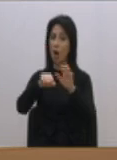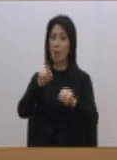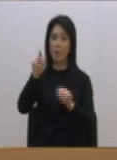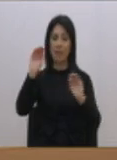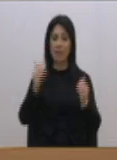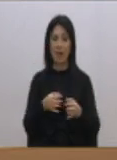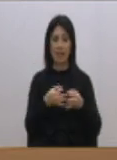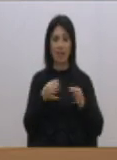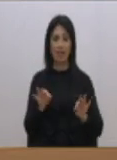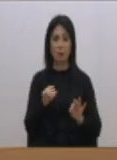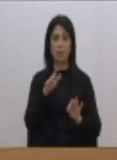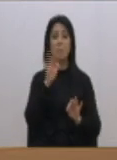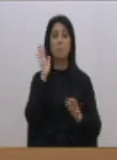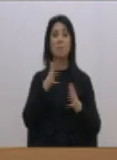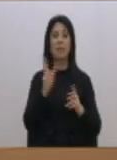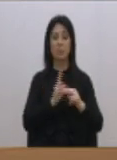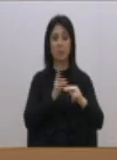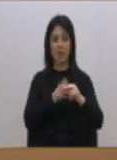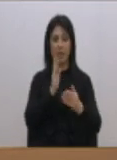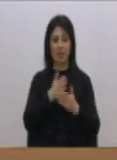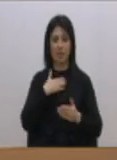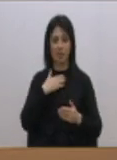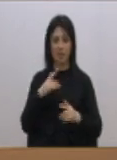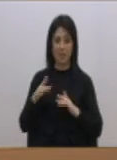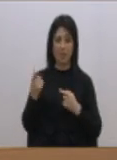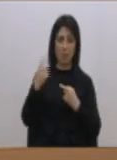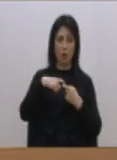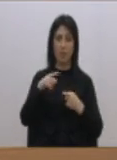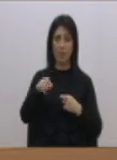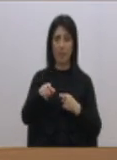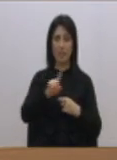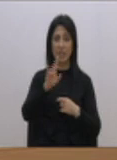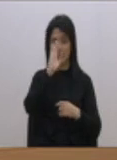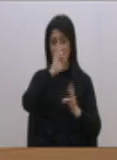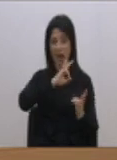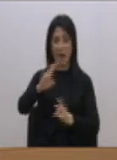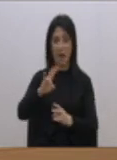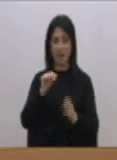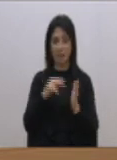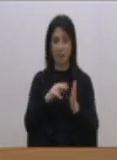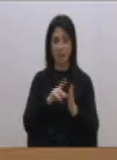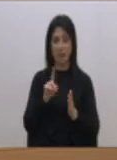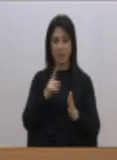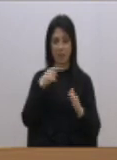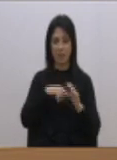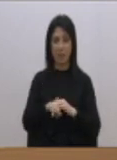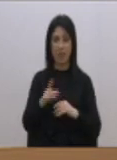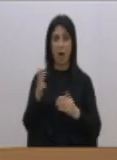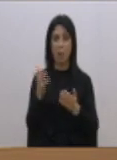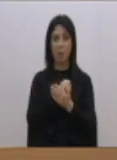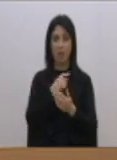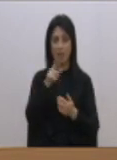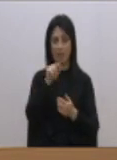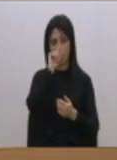naklebi tavisupleb, mit meti berketi aqs chvenze zemokvedebis. Ai es aris gis galatis fasi, ris gamots moviket Putinis